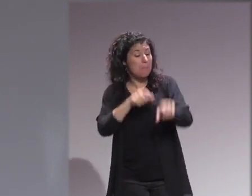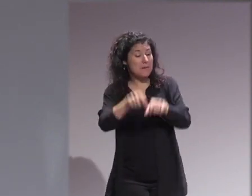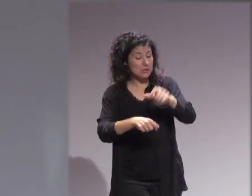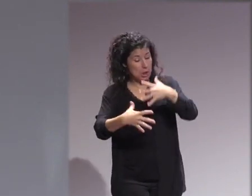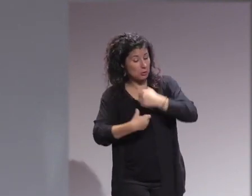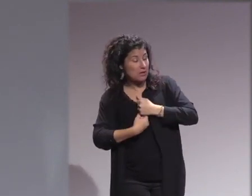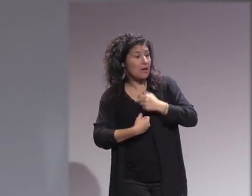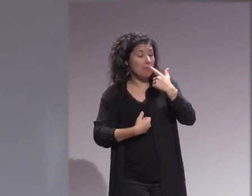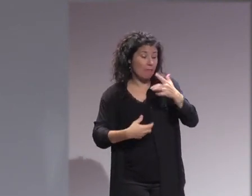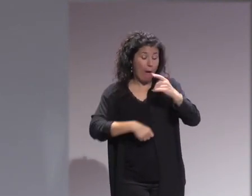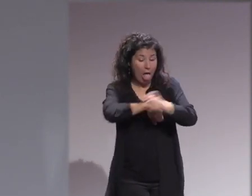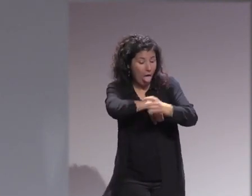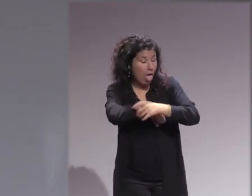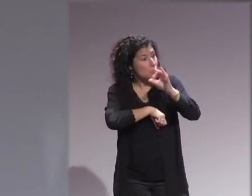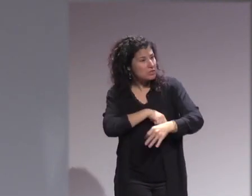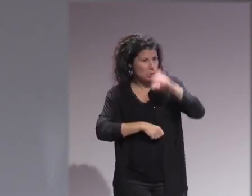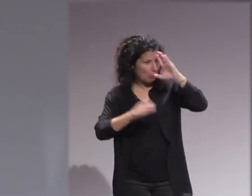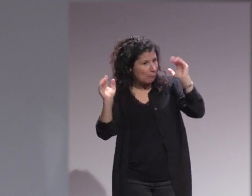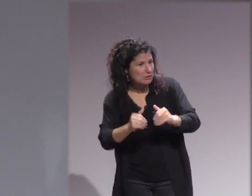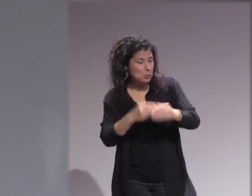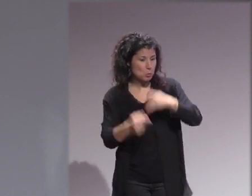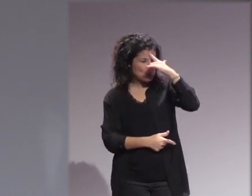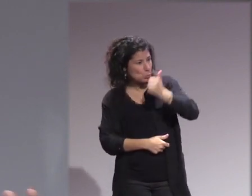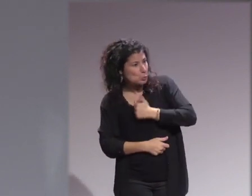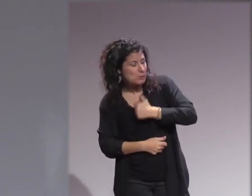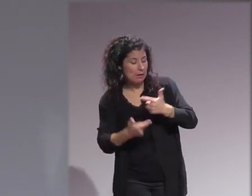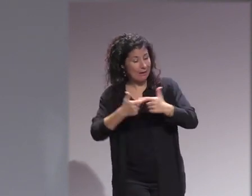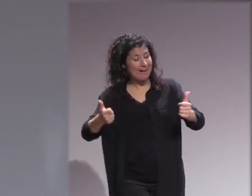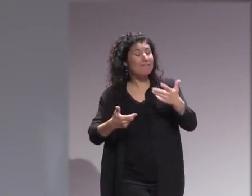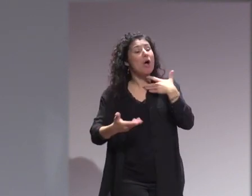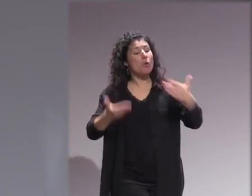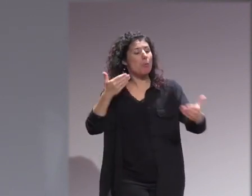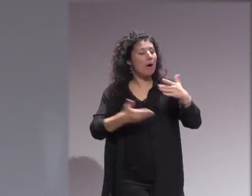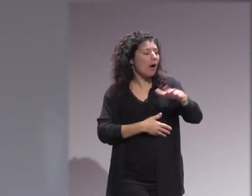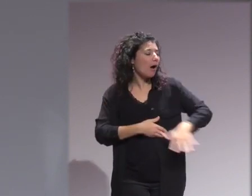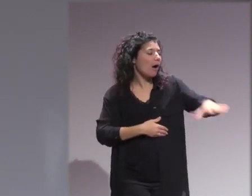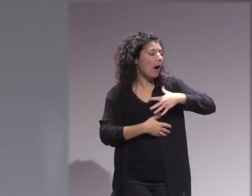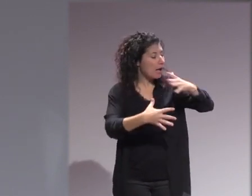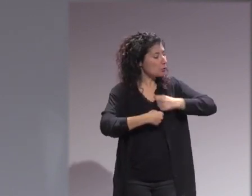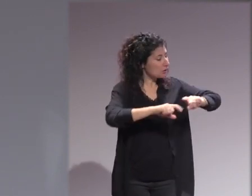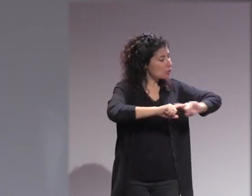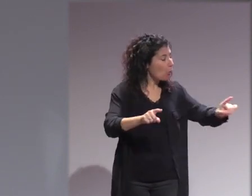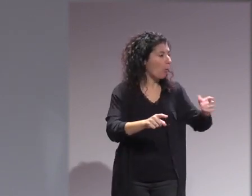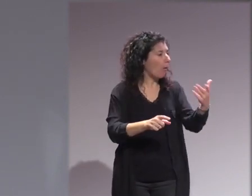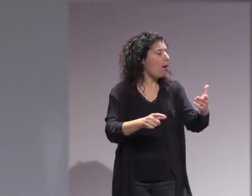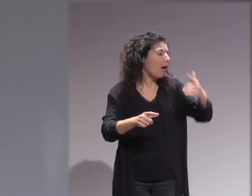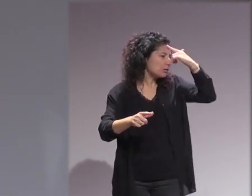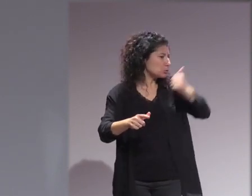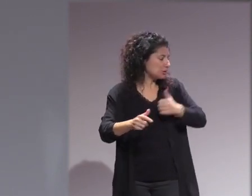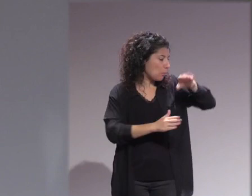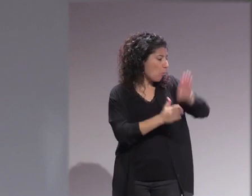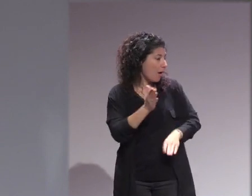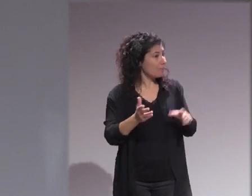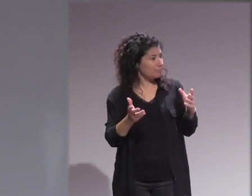aux dépressions sévères, font face au suicide dans des proportions plus élevées que les personnes non adoptées, en particulier en fratrie. Ce sont